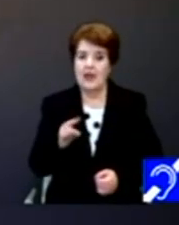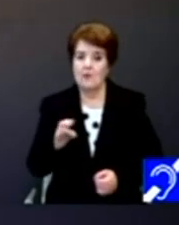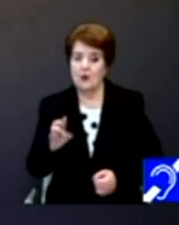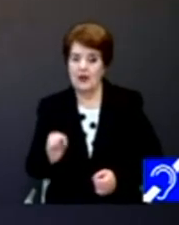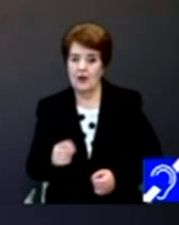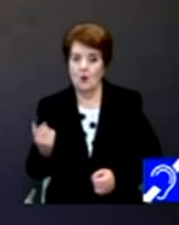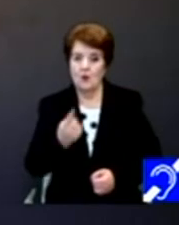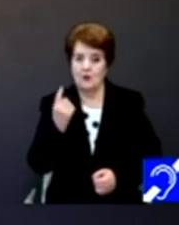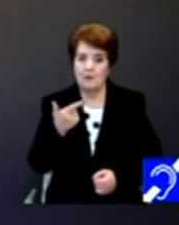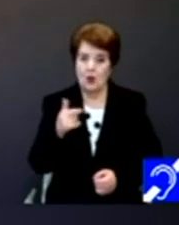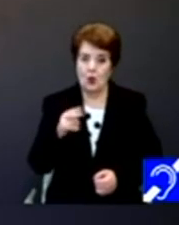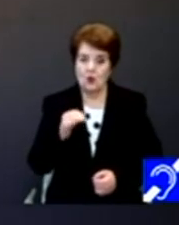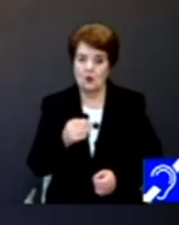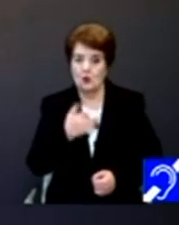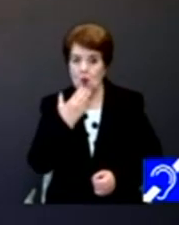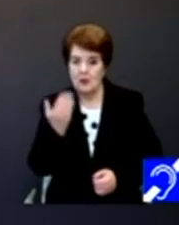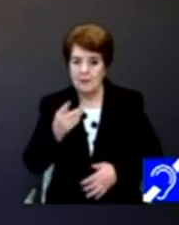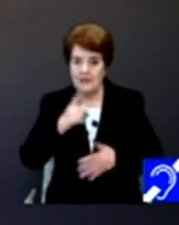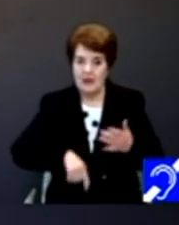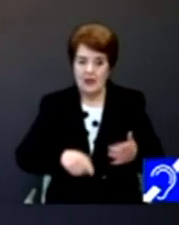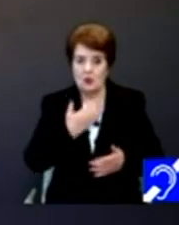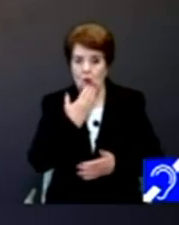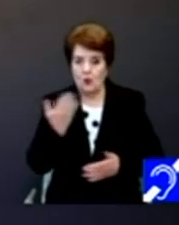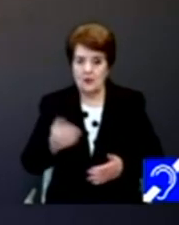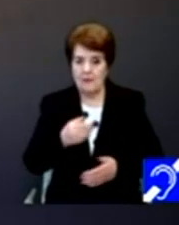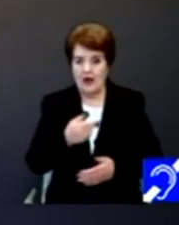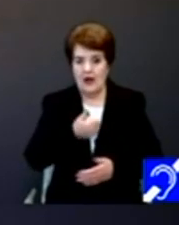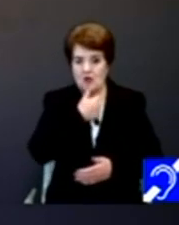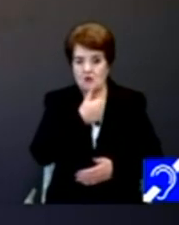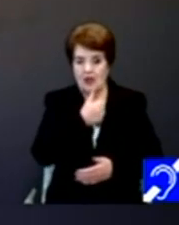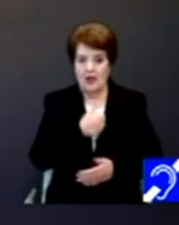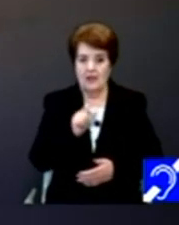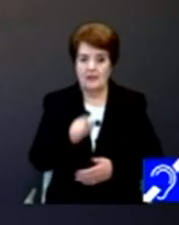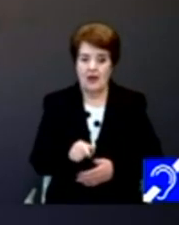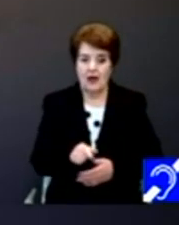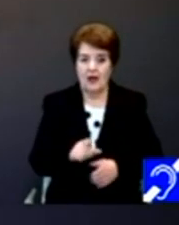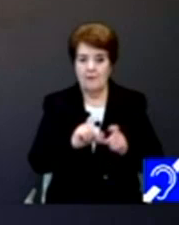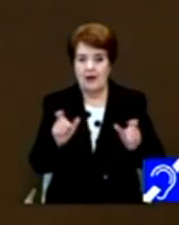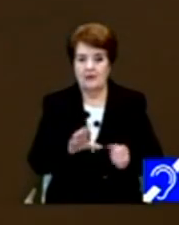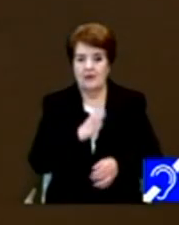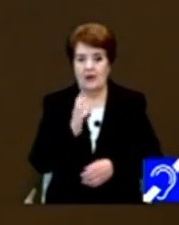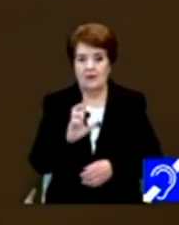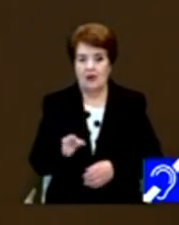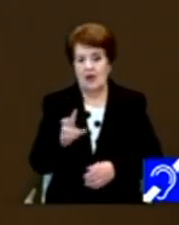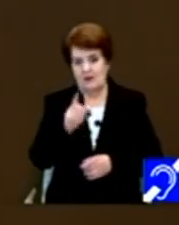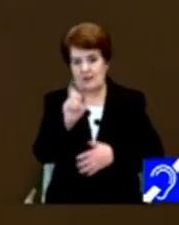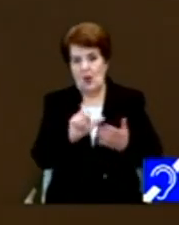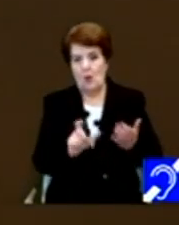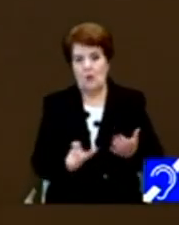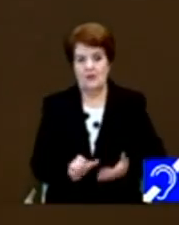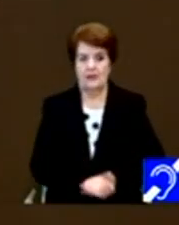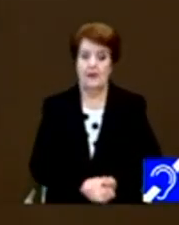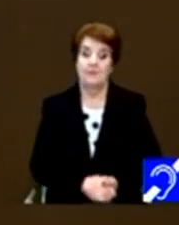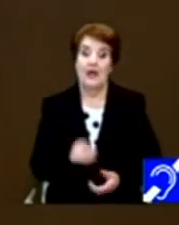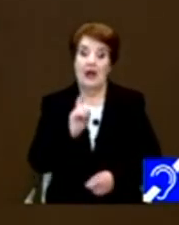ultim glonț, ultima speranță, ultima încercare. Dar în magazie era doar gablonz. Andrei Năstase a postat